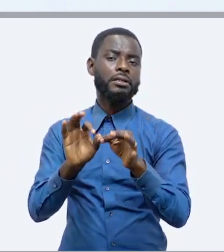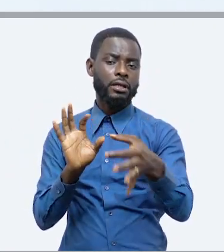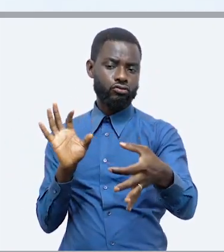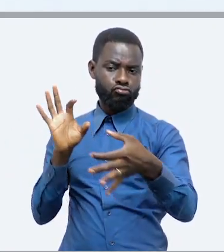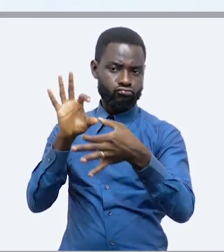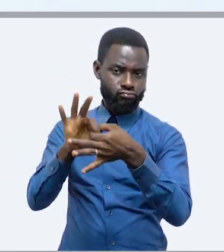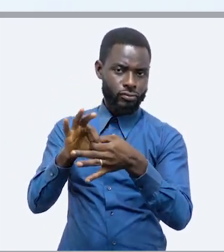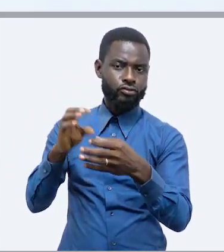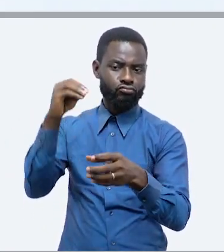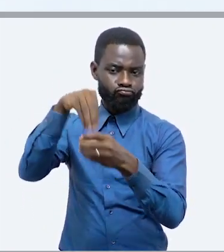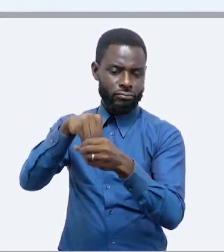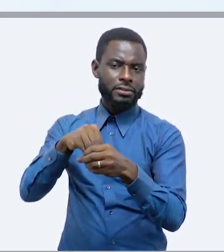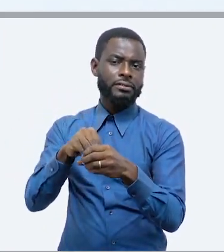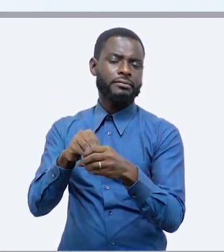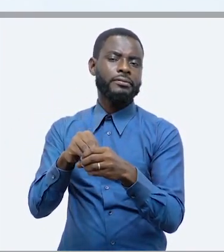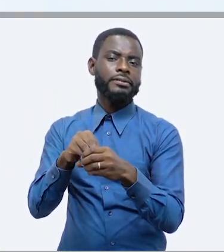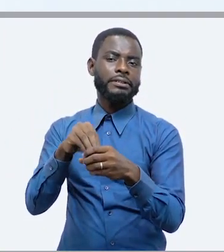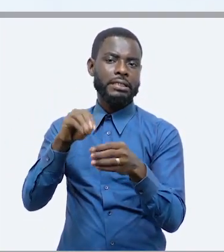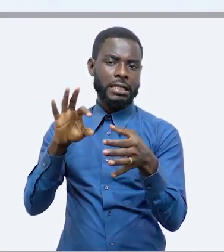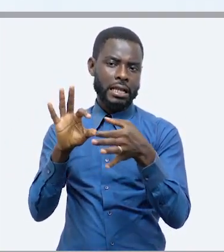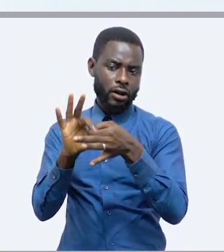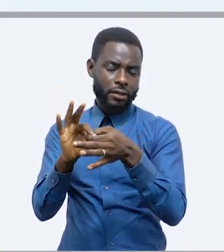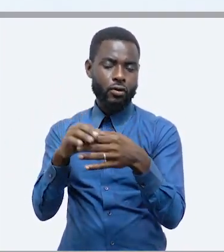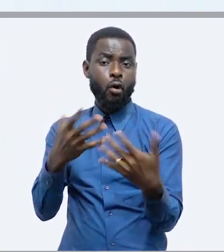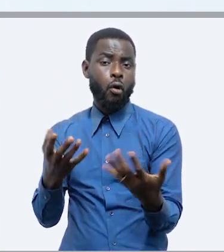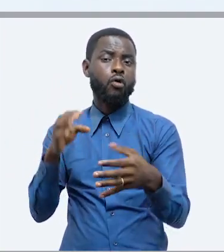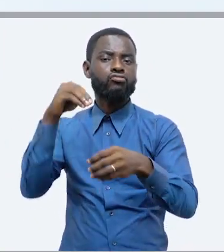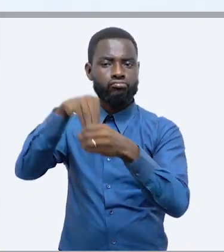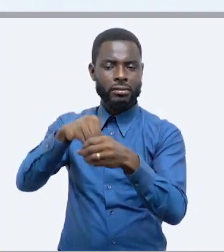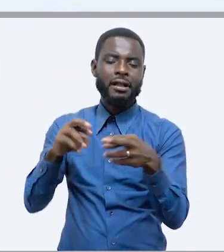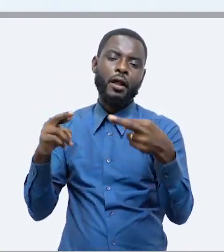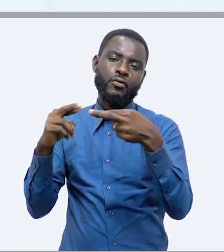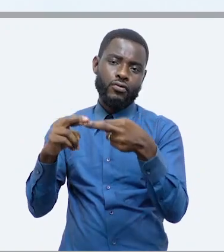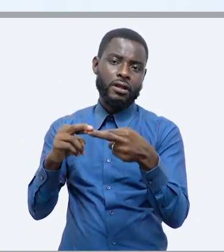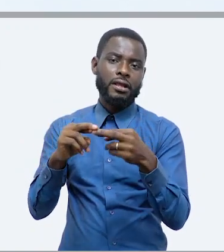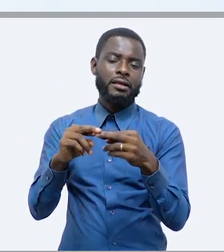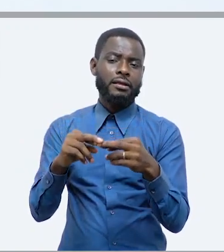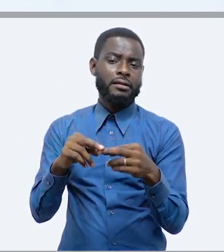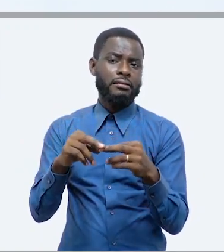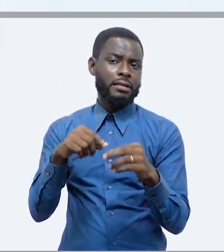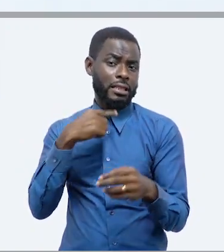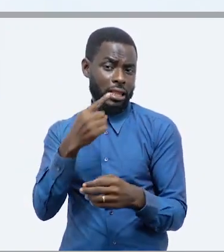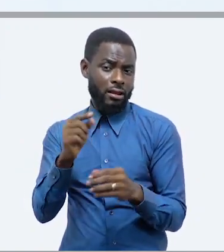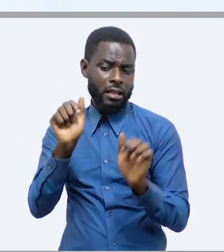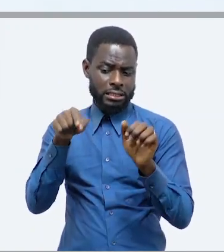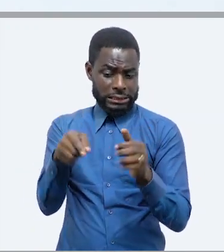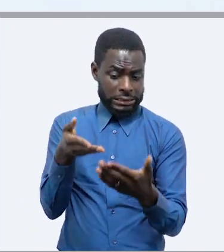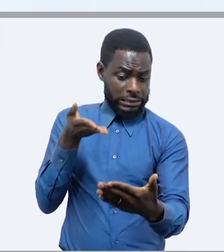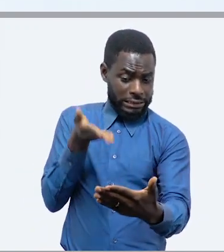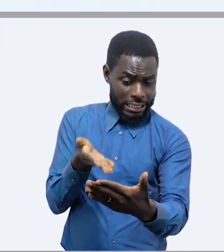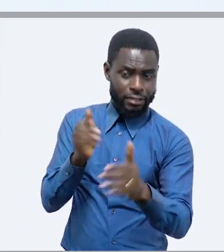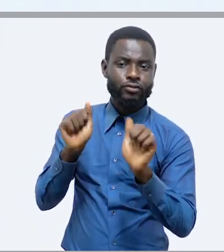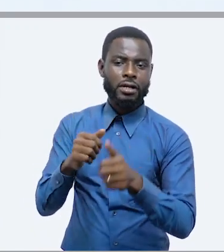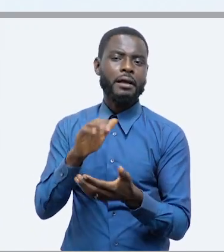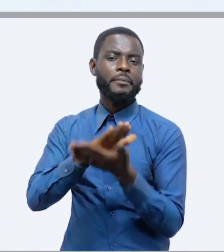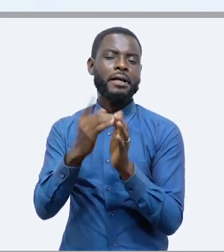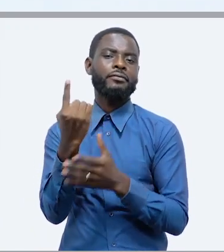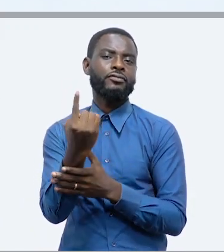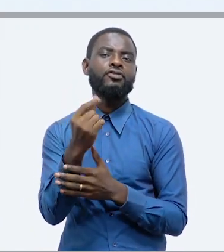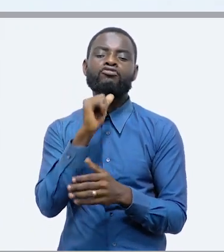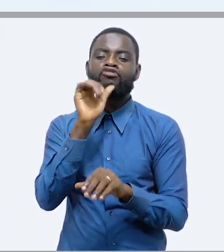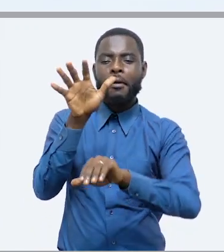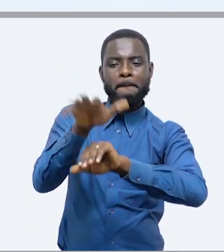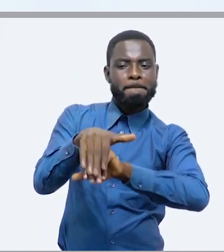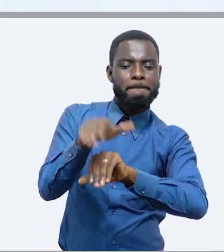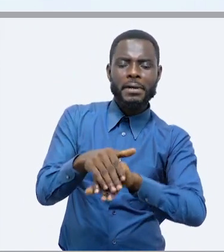abu. Ene mehe wo, sani ona neke network shramone, no twa na nyobo ni mlingwa.